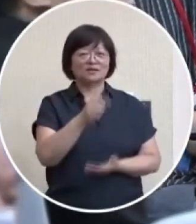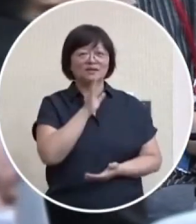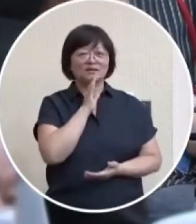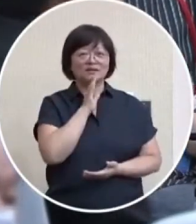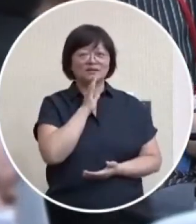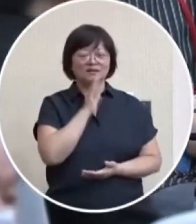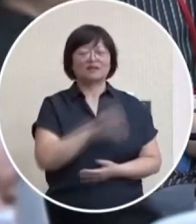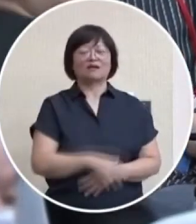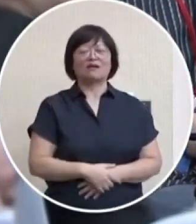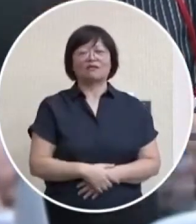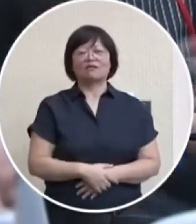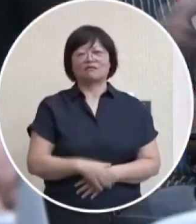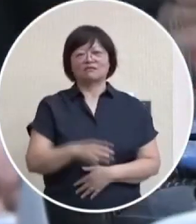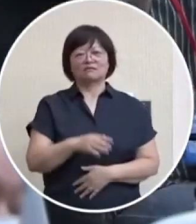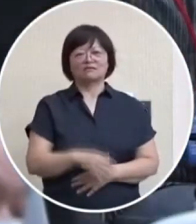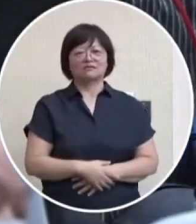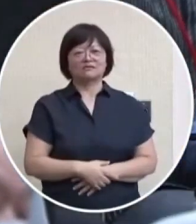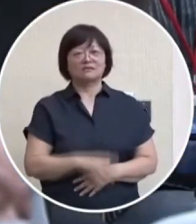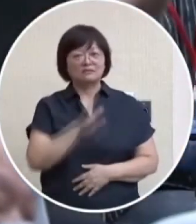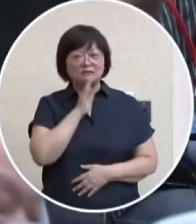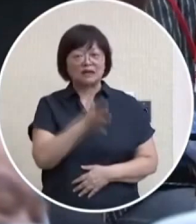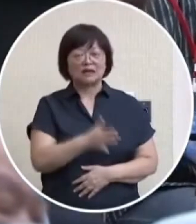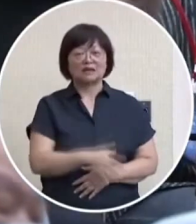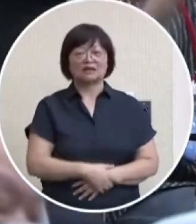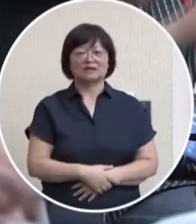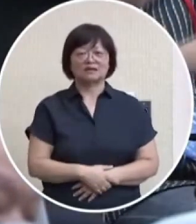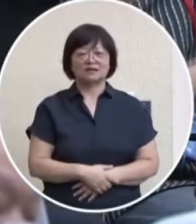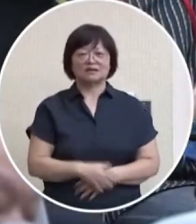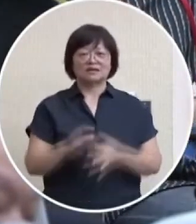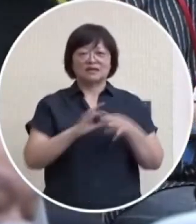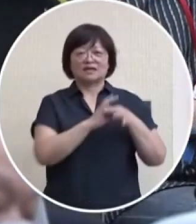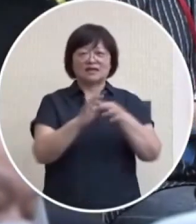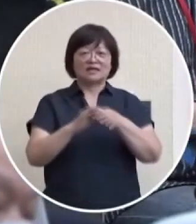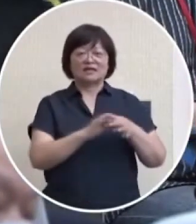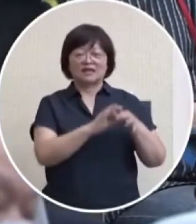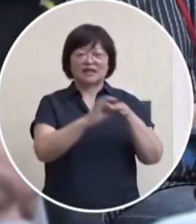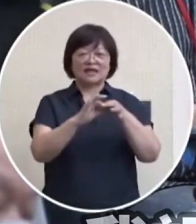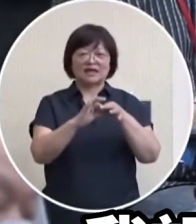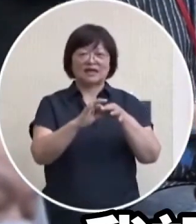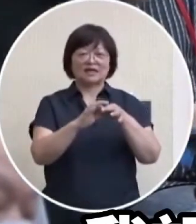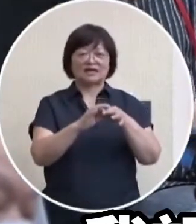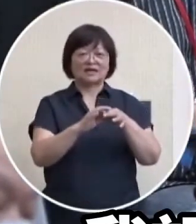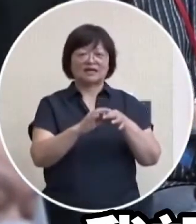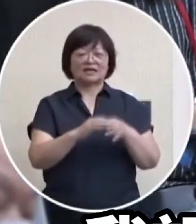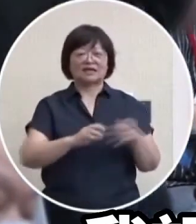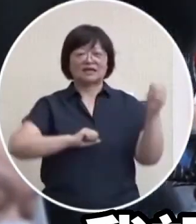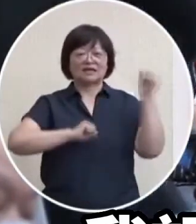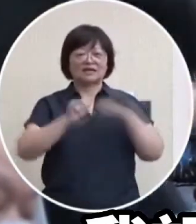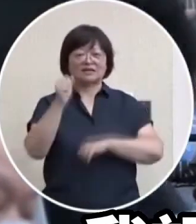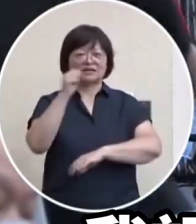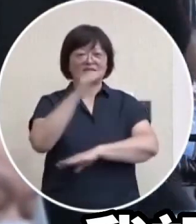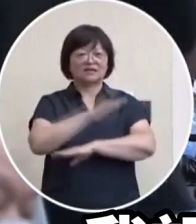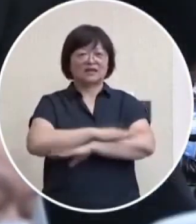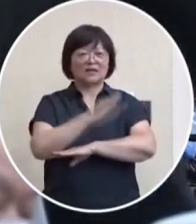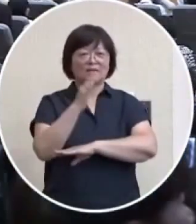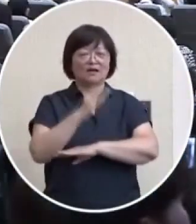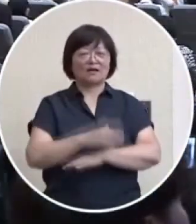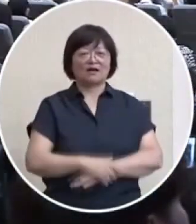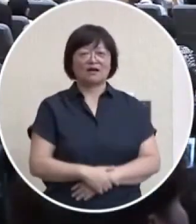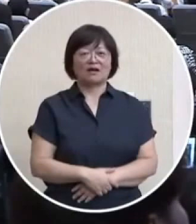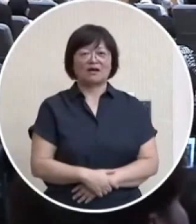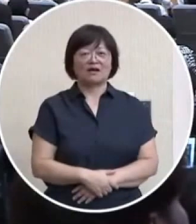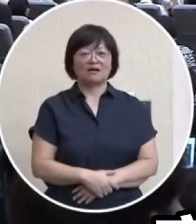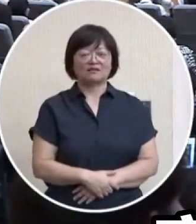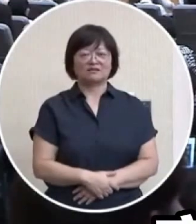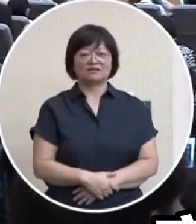不是？是不是？ 是新加坡联合早报温伟忠。 刚刚是问的问题，我记得在那边是讲话在这边。对不起，